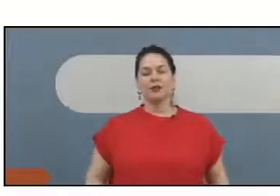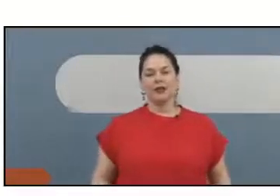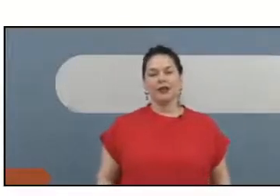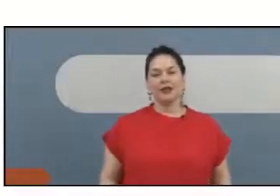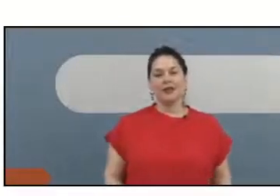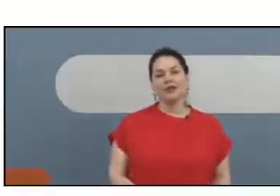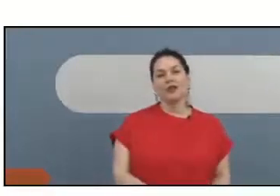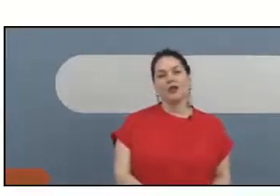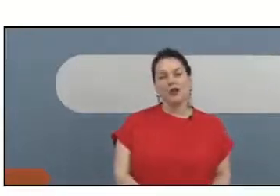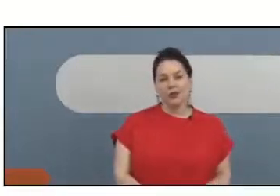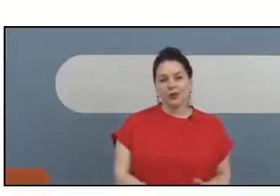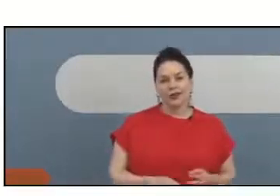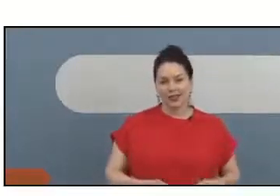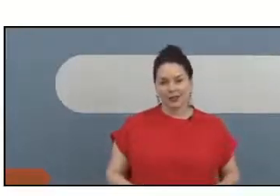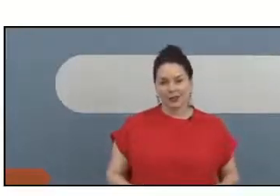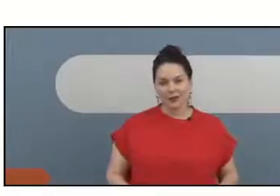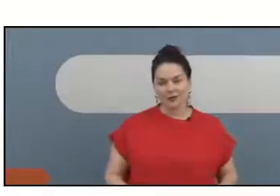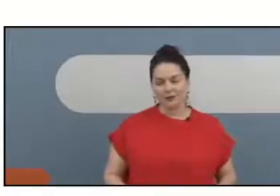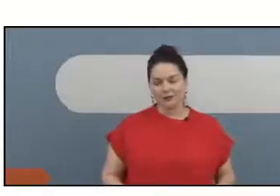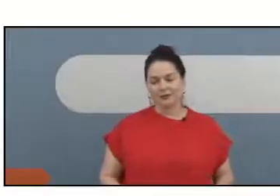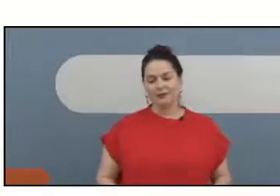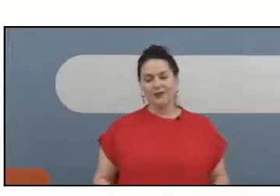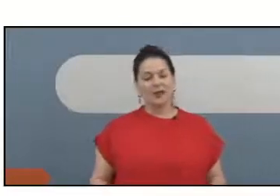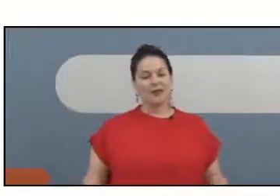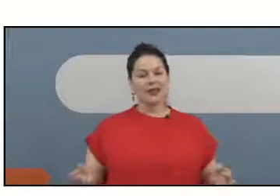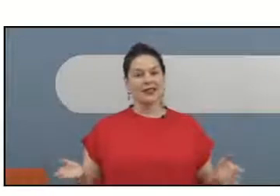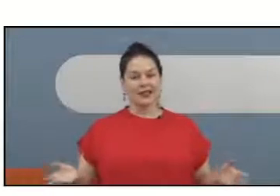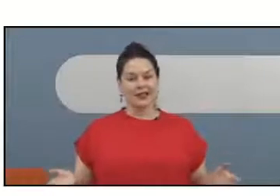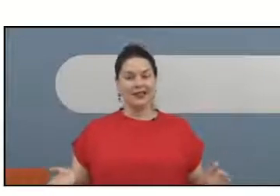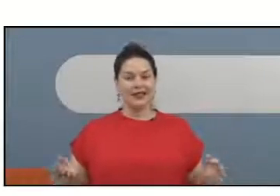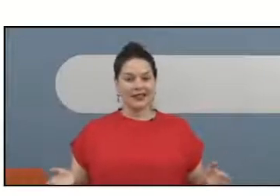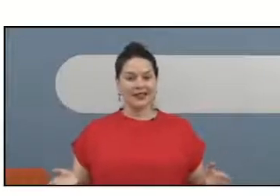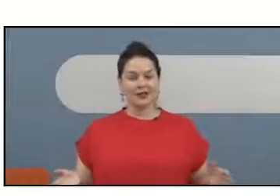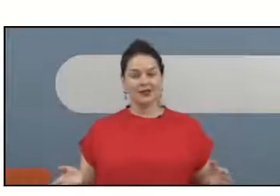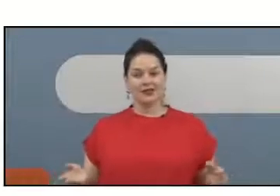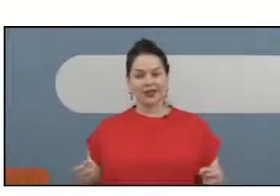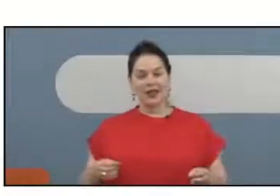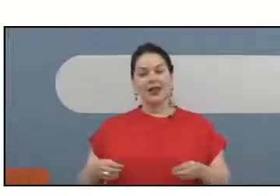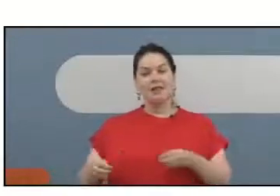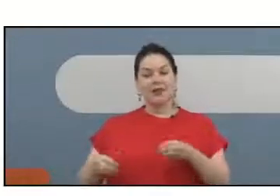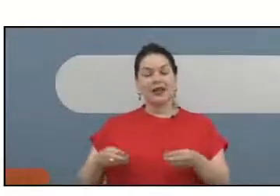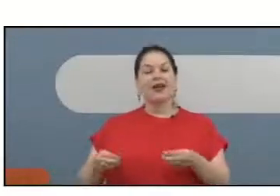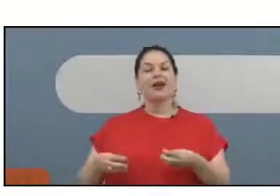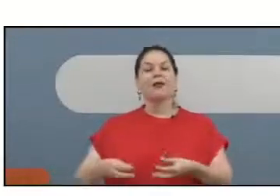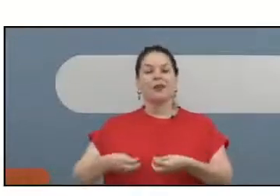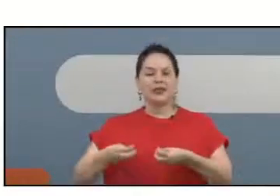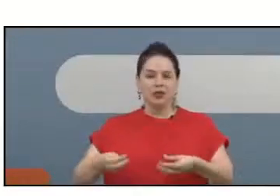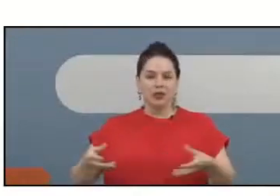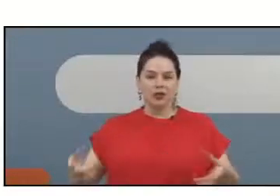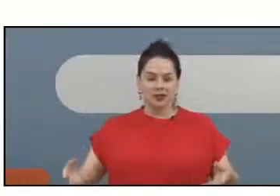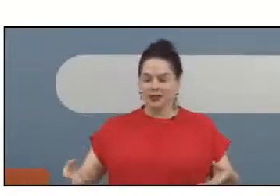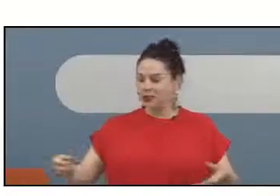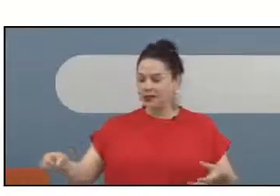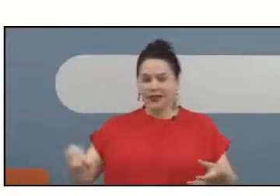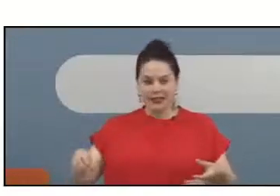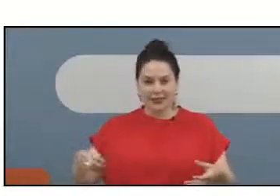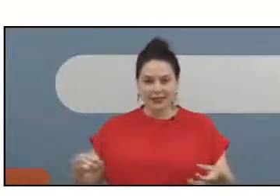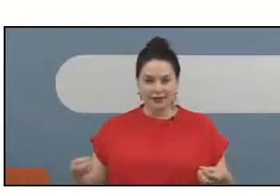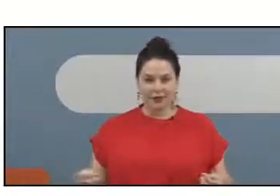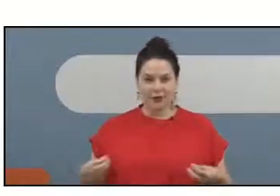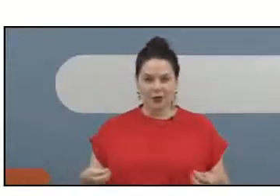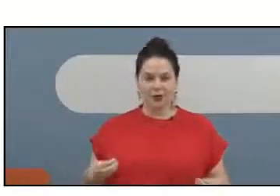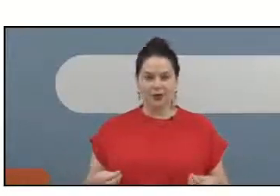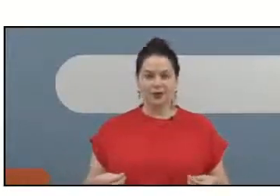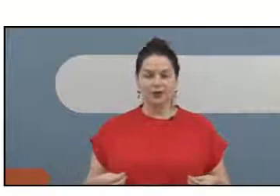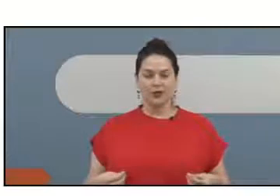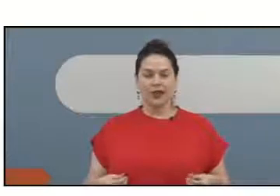הזה, תקועים בלבירינט, ולא יכלו לצאת ממנו. מה עשה דדלוס? באמת לקח פיסות של מציאות,